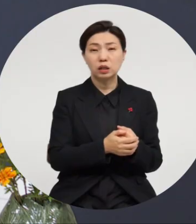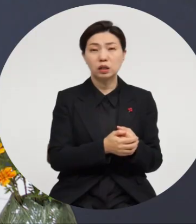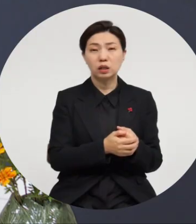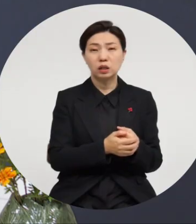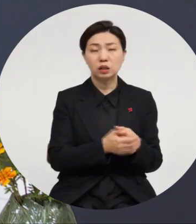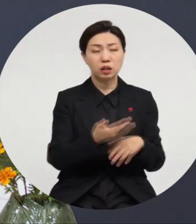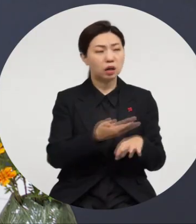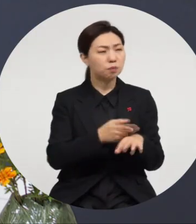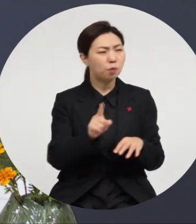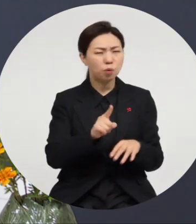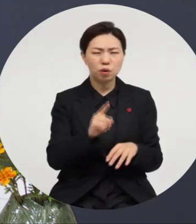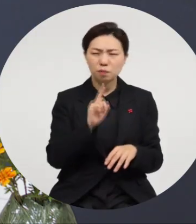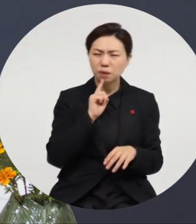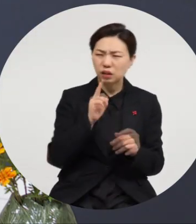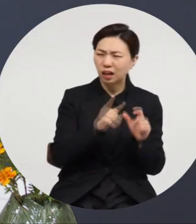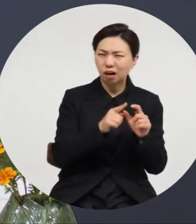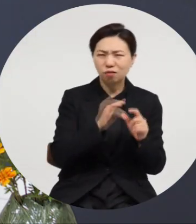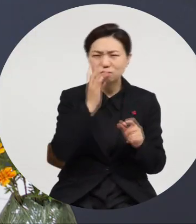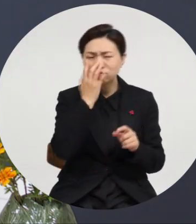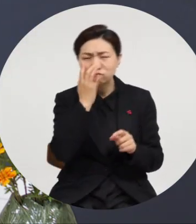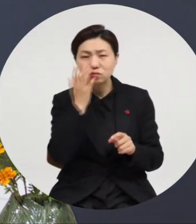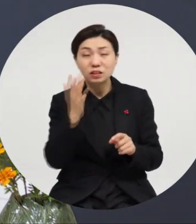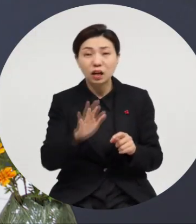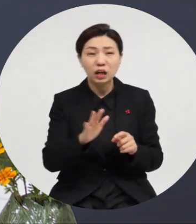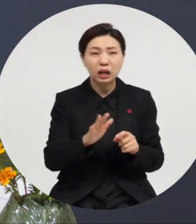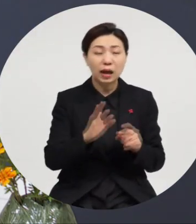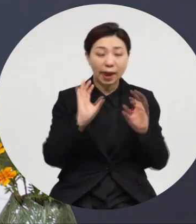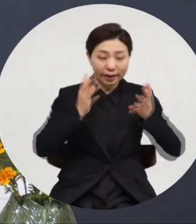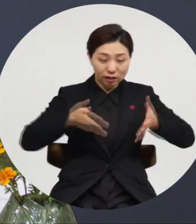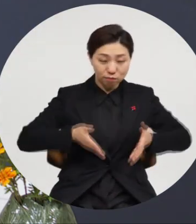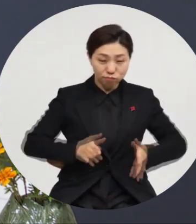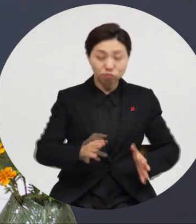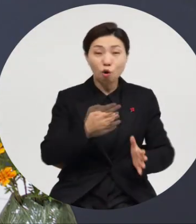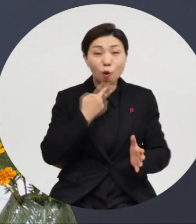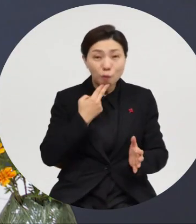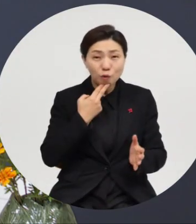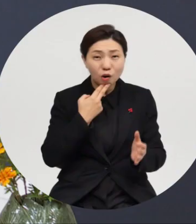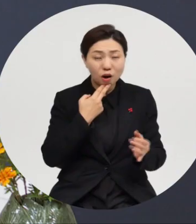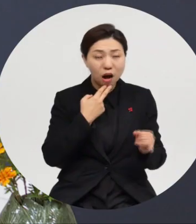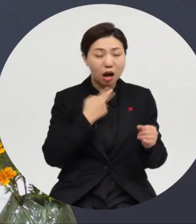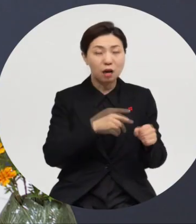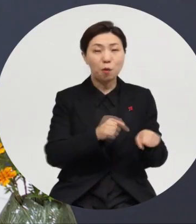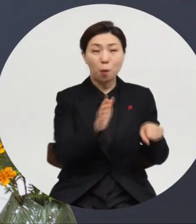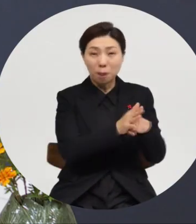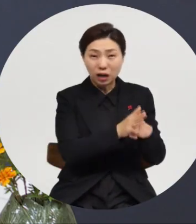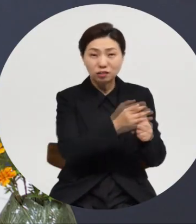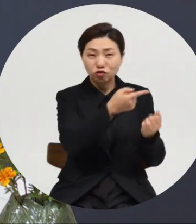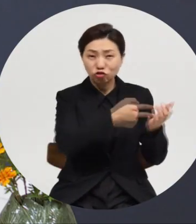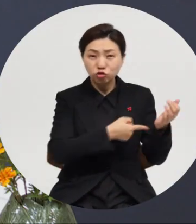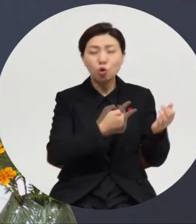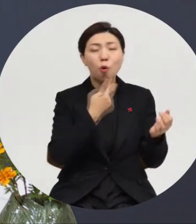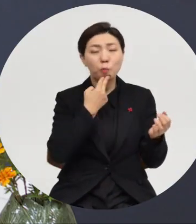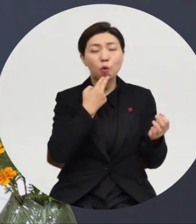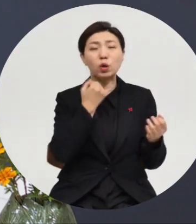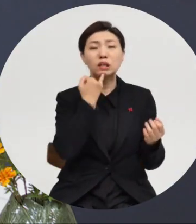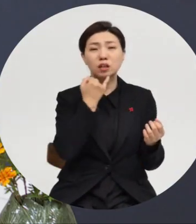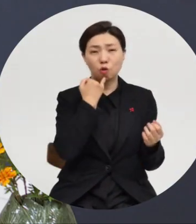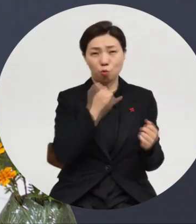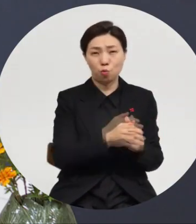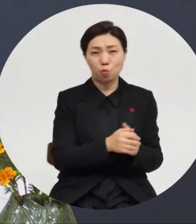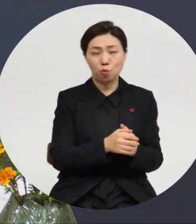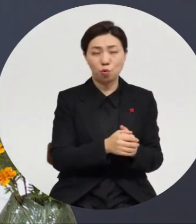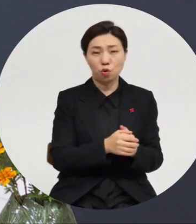저기 뭐요 그런 저기 뭐라는 거 나 잘 용어를 잘 모르겠는데 애를 안 낳는 그런 수술 안 해도 되고